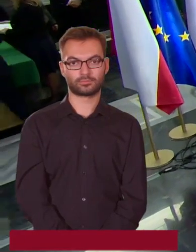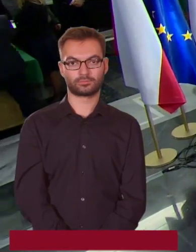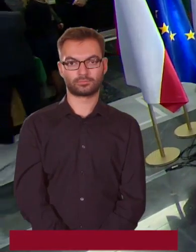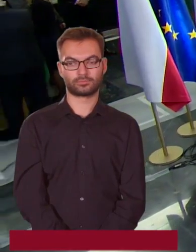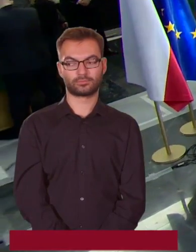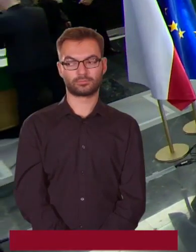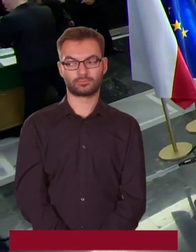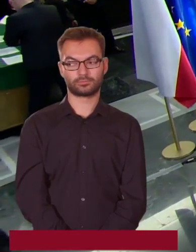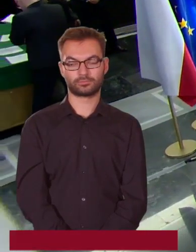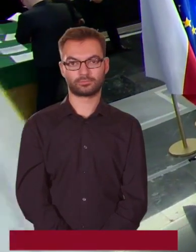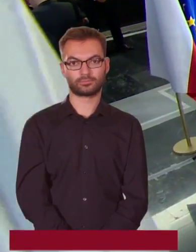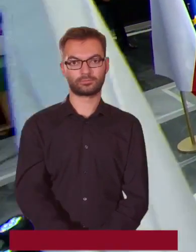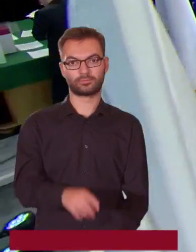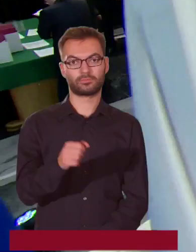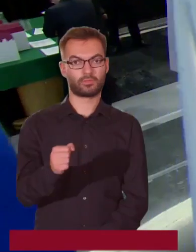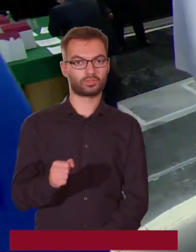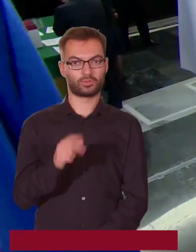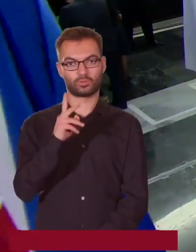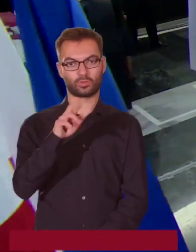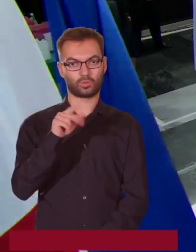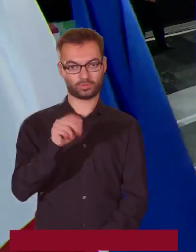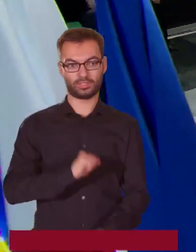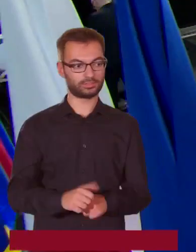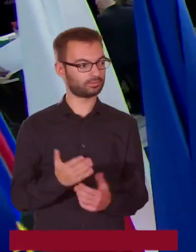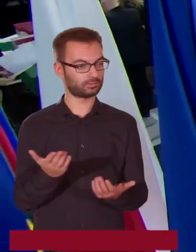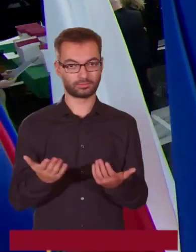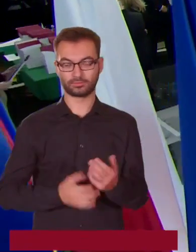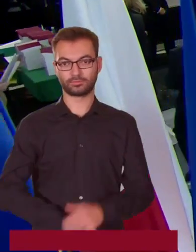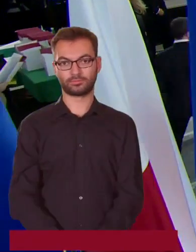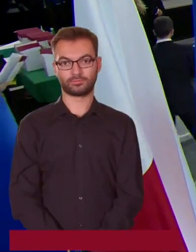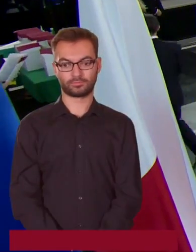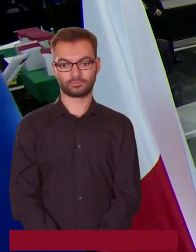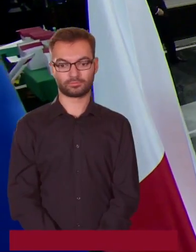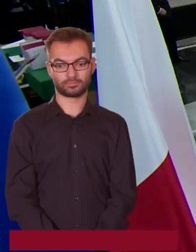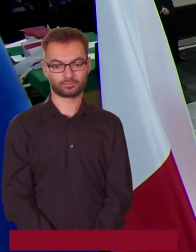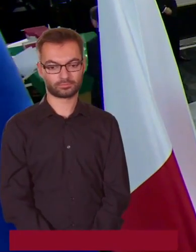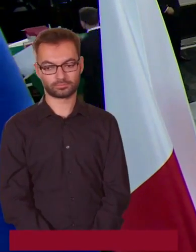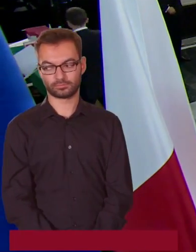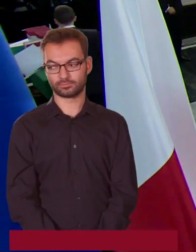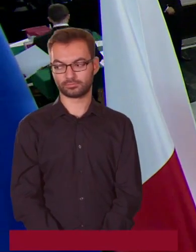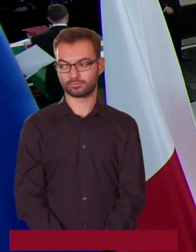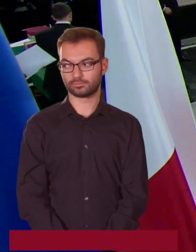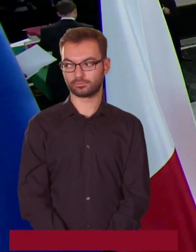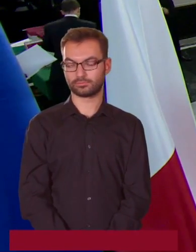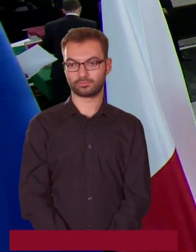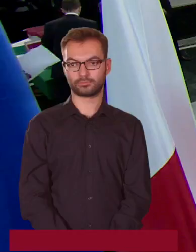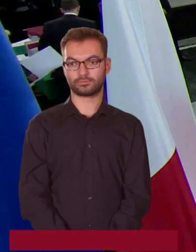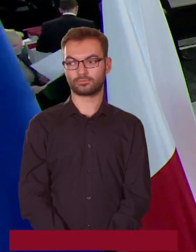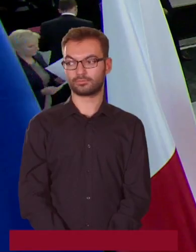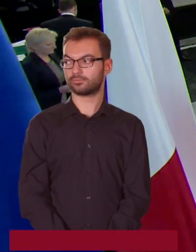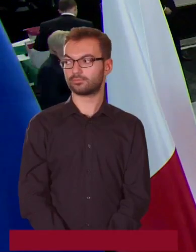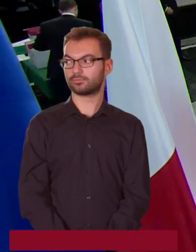Czy pani poseł Elżbieta Kruk jest obecna na sali? To w takiej sytuacji poproszę panią